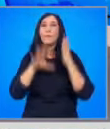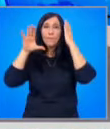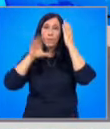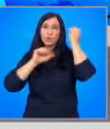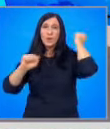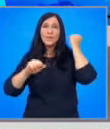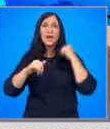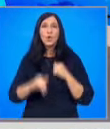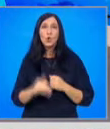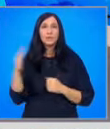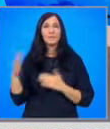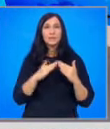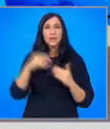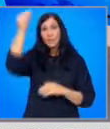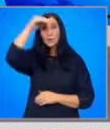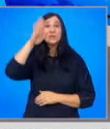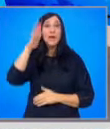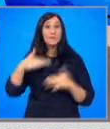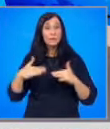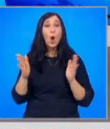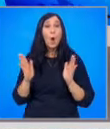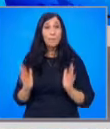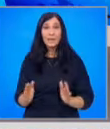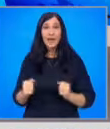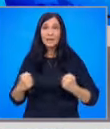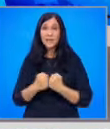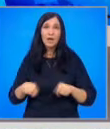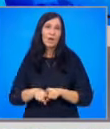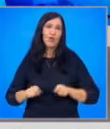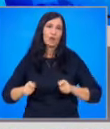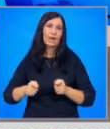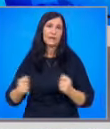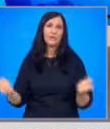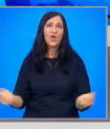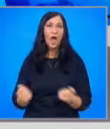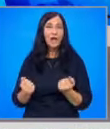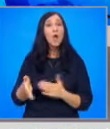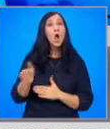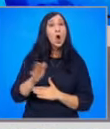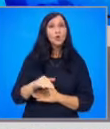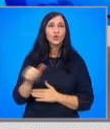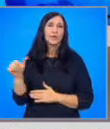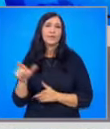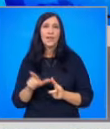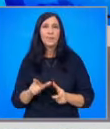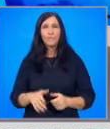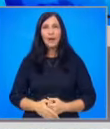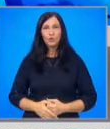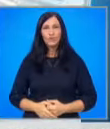съседка. Българите в Северна Македония определиха инцидента като терористичен акт. Още от Александър